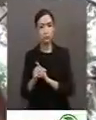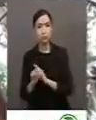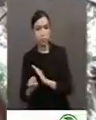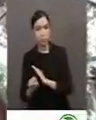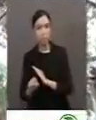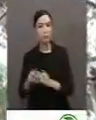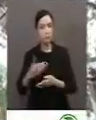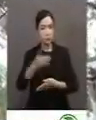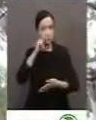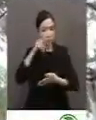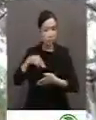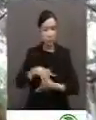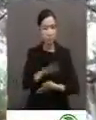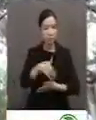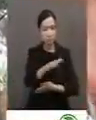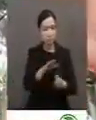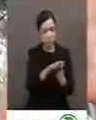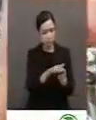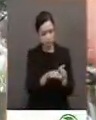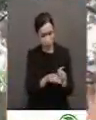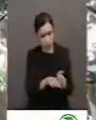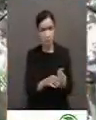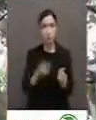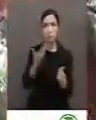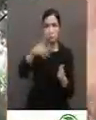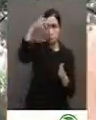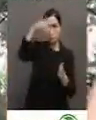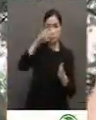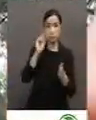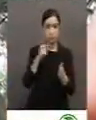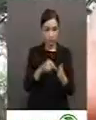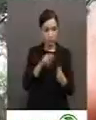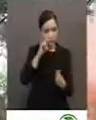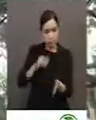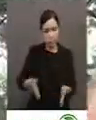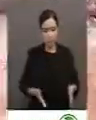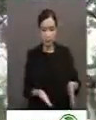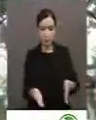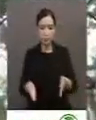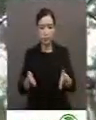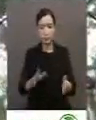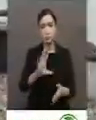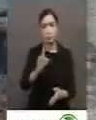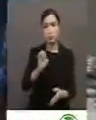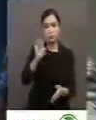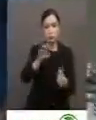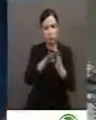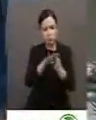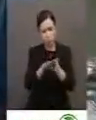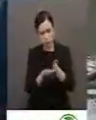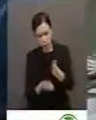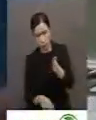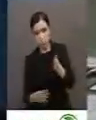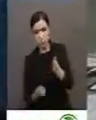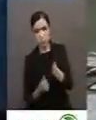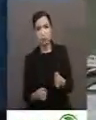ำออกเพื่อรอรับปริมาณน้ำใหม่ที่มีฝนตกต่อเนื่องทำให้ปริมาณน้ำในแม่น้ำชีและลำชีหลงลดลงอย่างรวดเร็วป